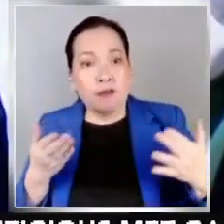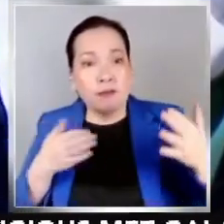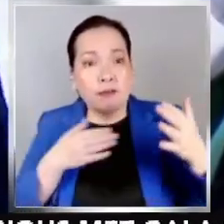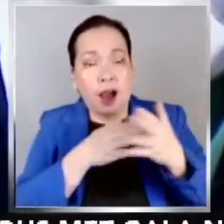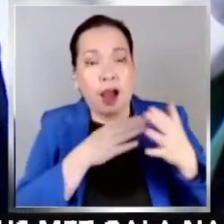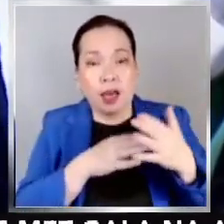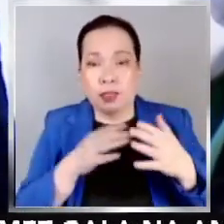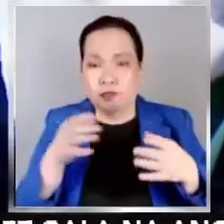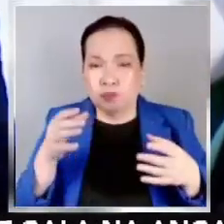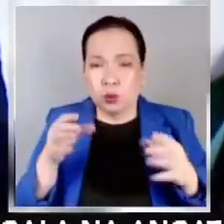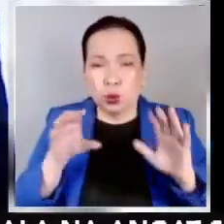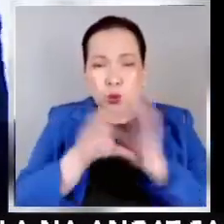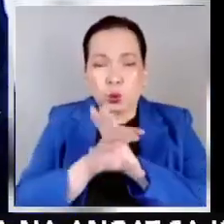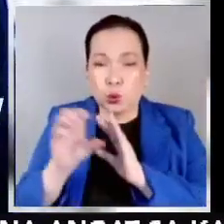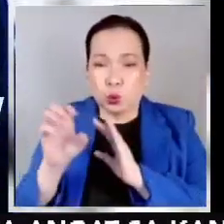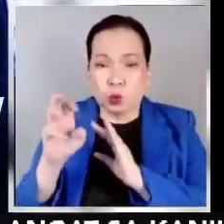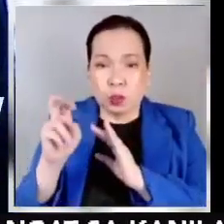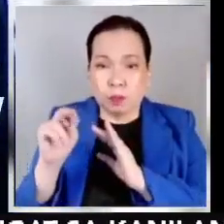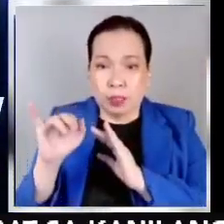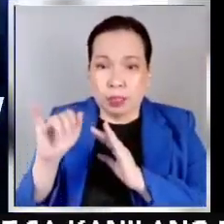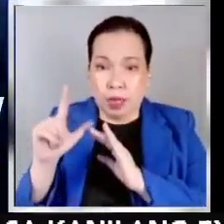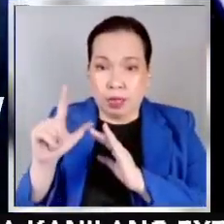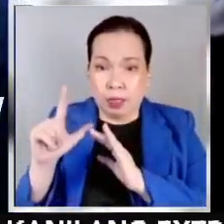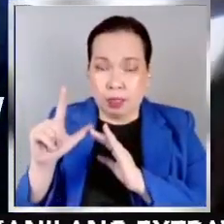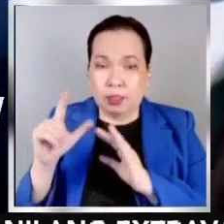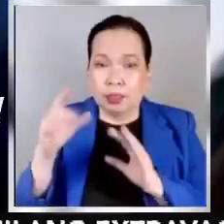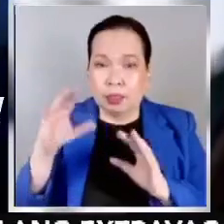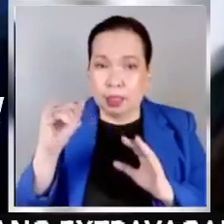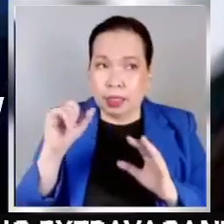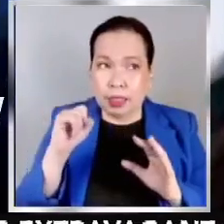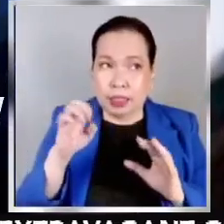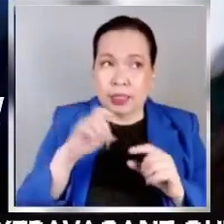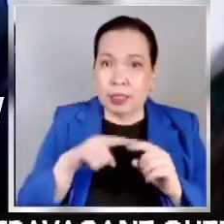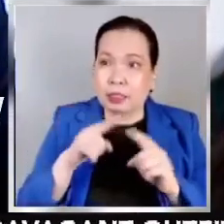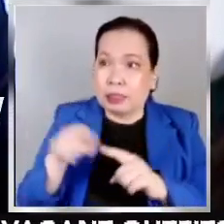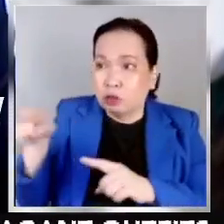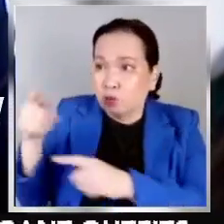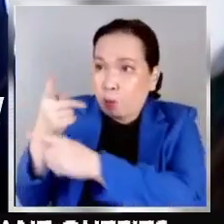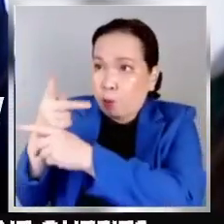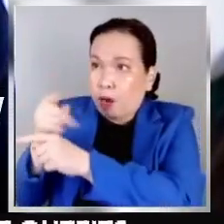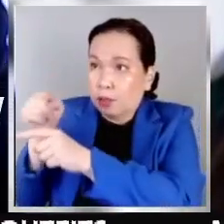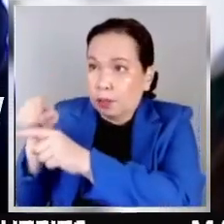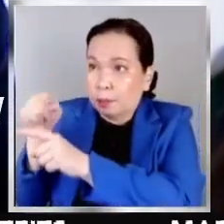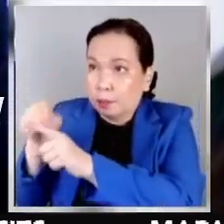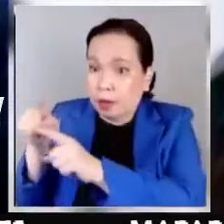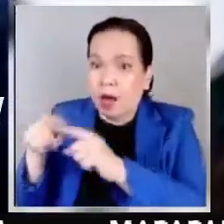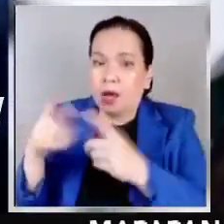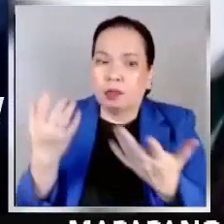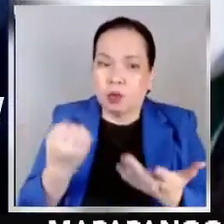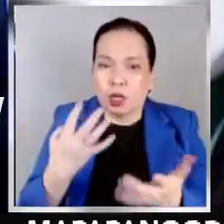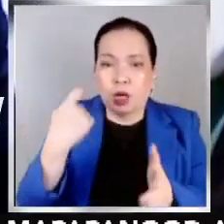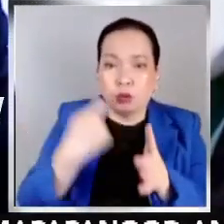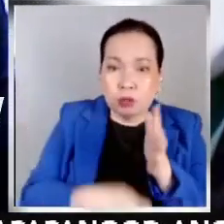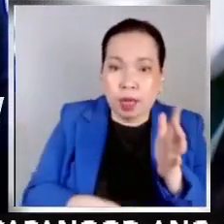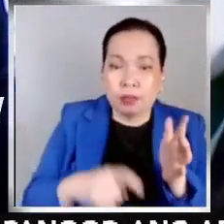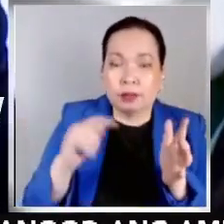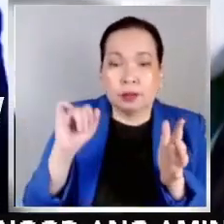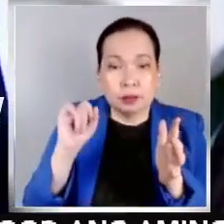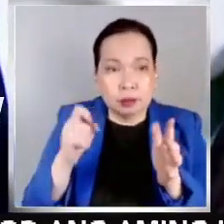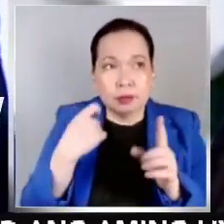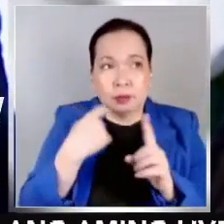a matter of the goods versus the duties and taxes. Pero magkaiba po